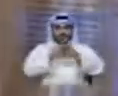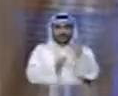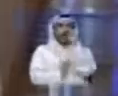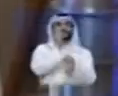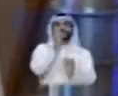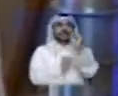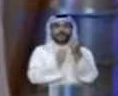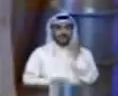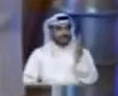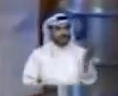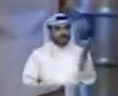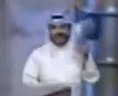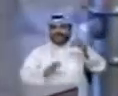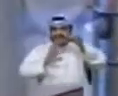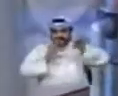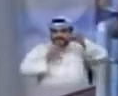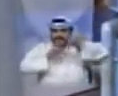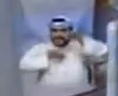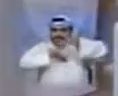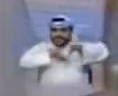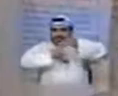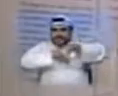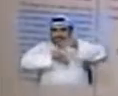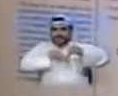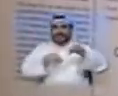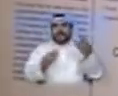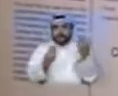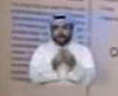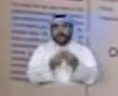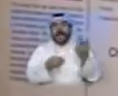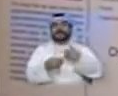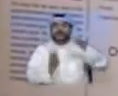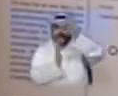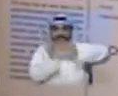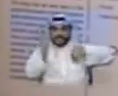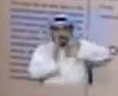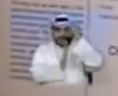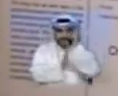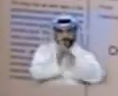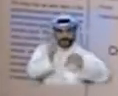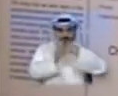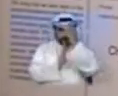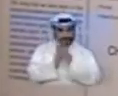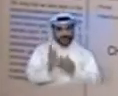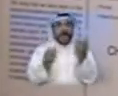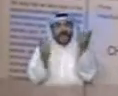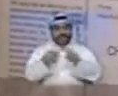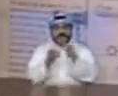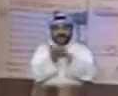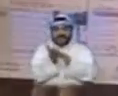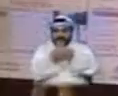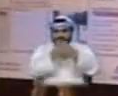الأسيتون. الأسيتون مادة نحتاجها واحد بالأصباغ، اثنين في إزالة الجريز اللي هو المركبات